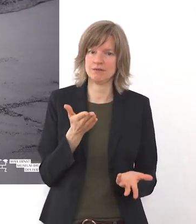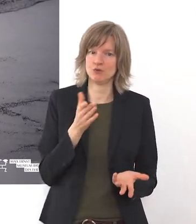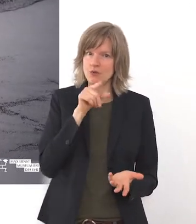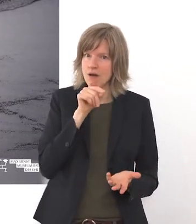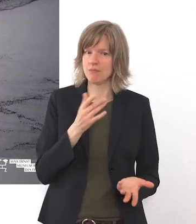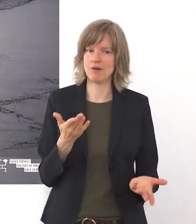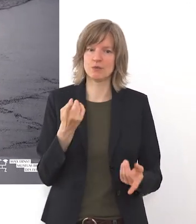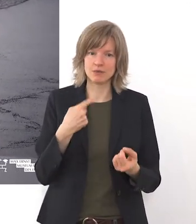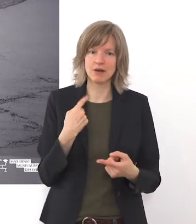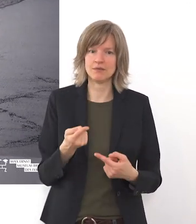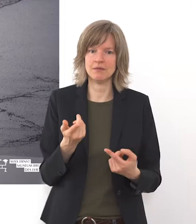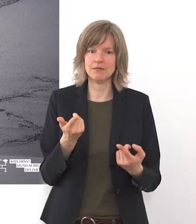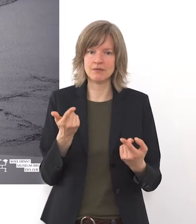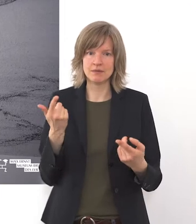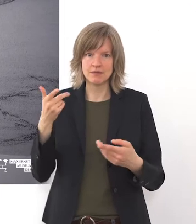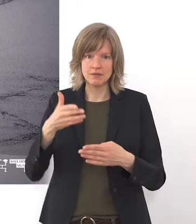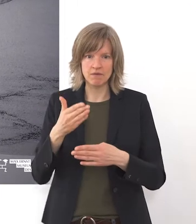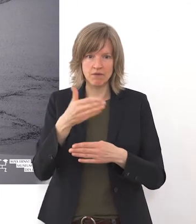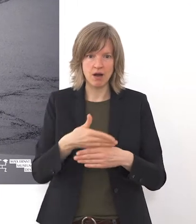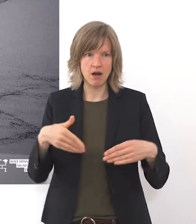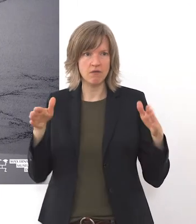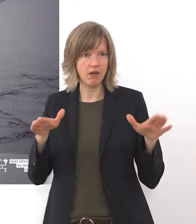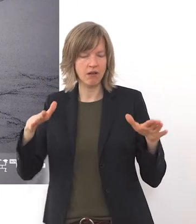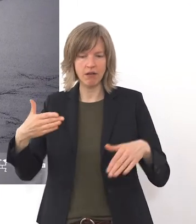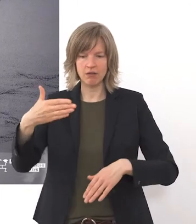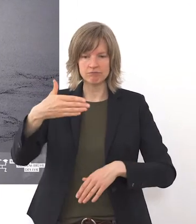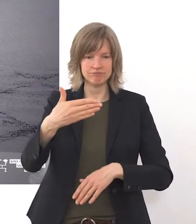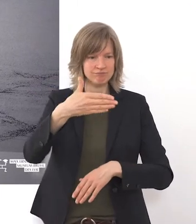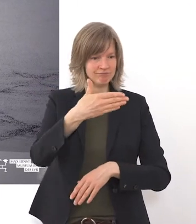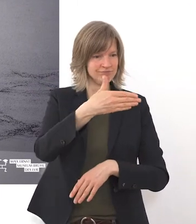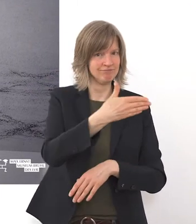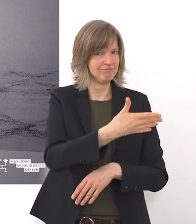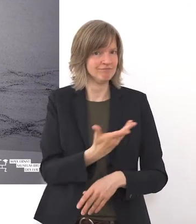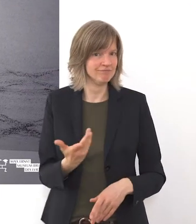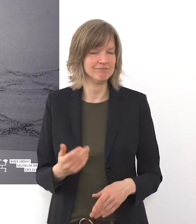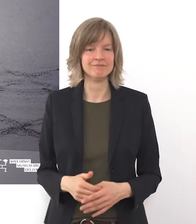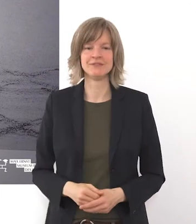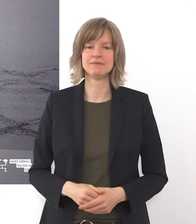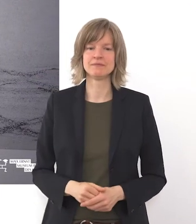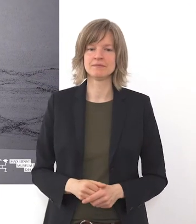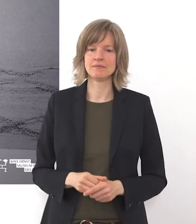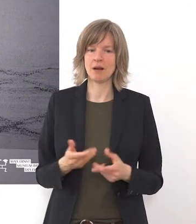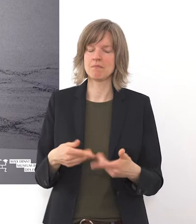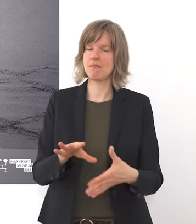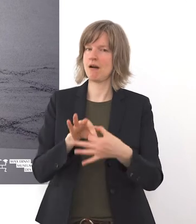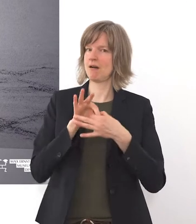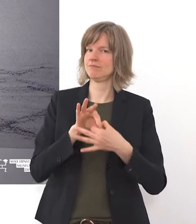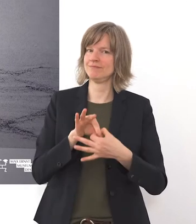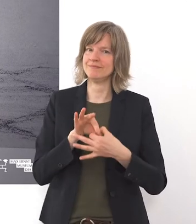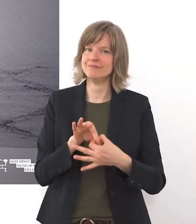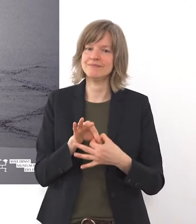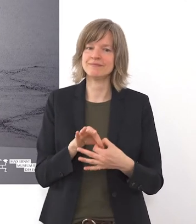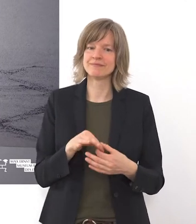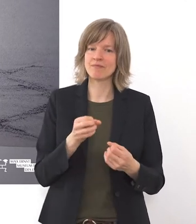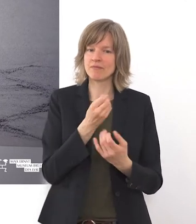Dann fliegt dieser Wal. Er fliegt wahrscheinlich über dem Wasser. Und das Wasser, das assoziieren wir mit etwas Fließendem, was sich